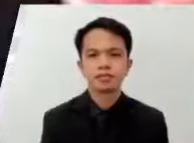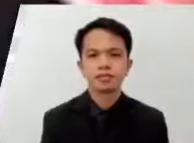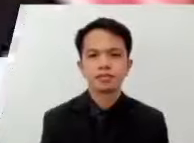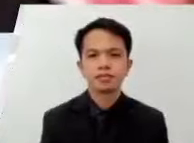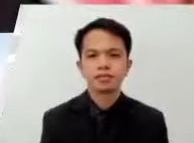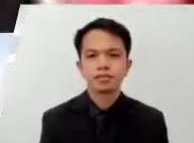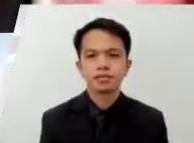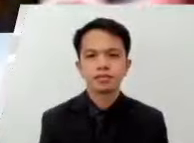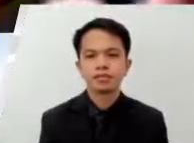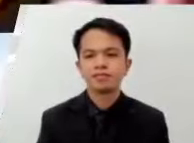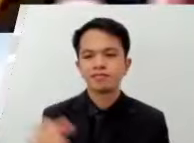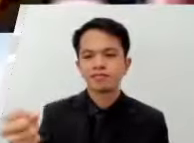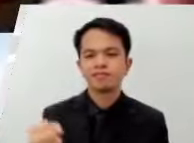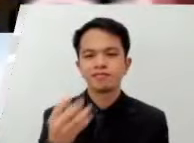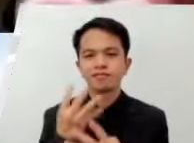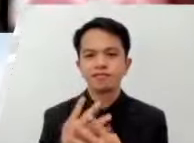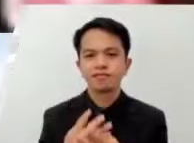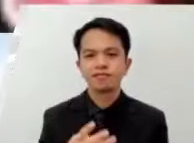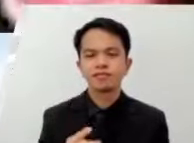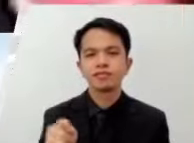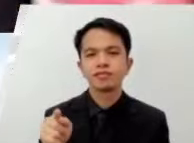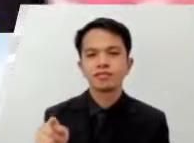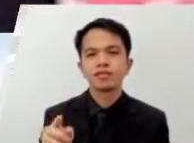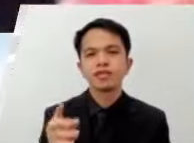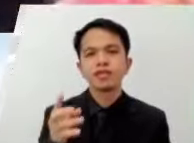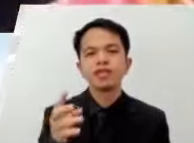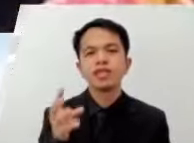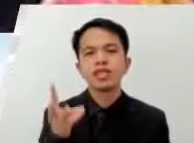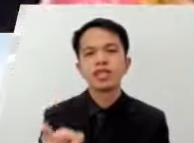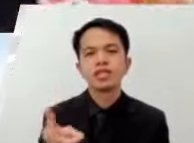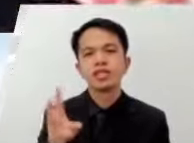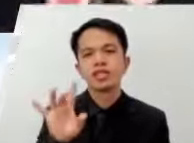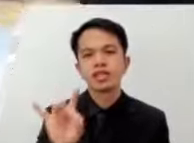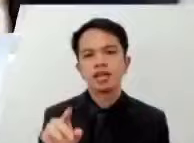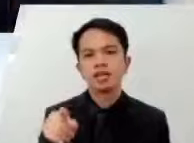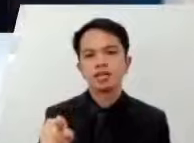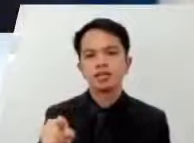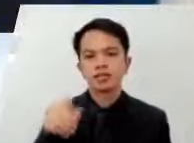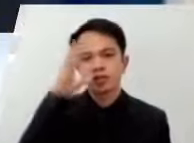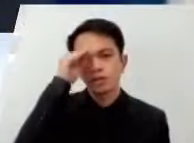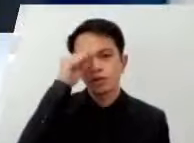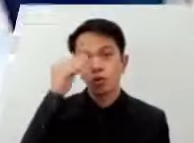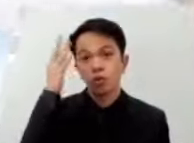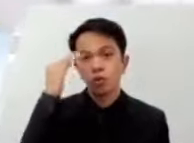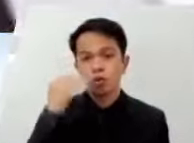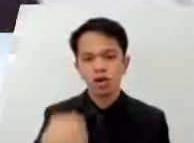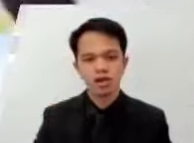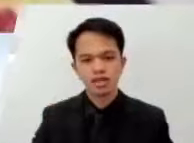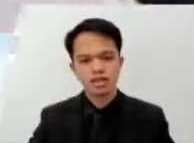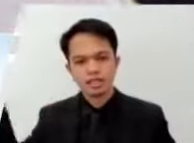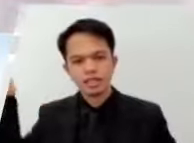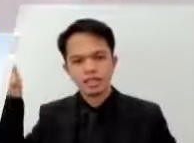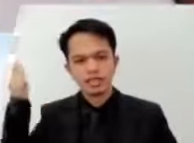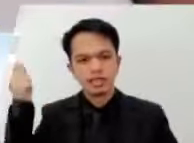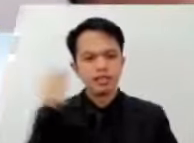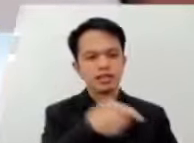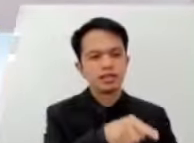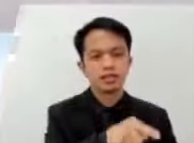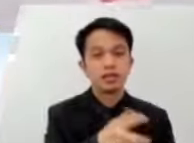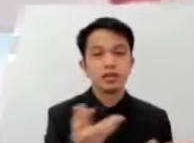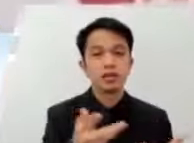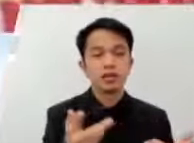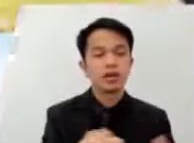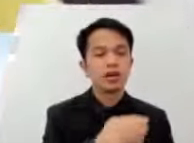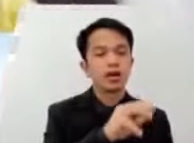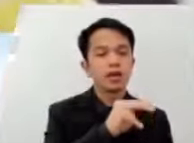Arestado ang 68-anyos na lalaki matapos umanong managa ng kanyang mga kapitbahay sa Barangay Malanday, San Mateo